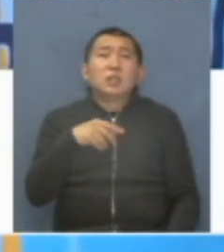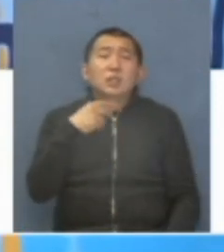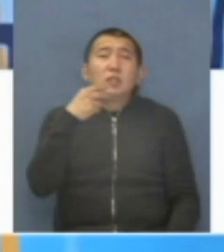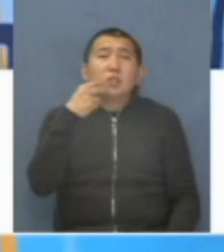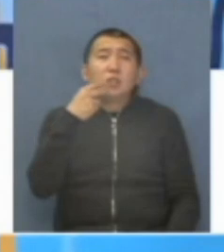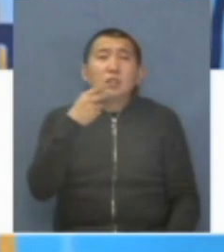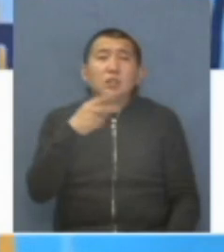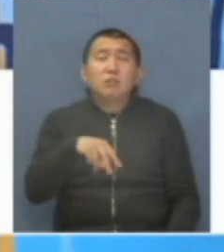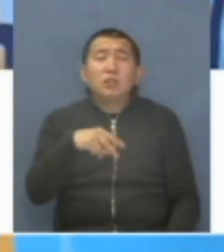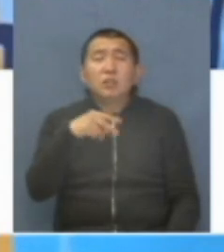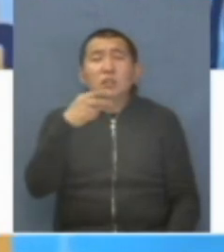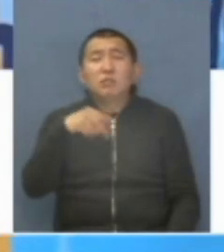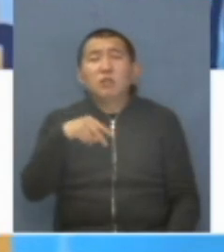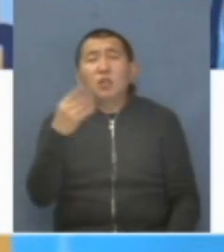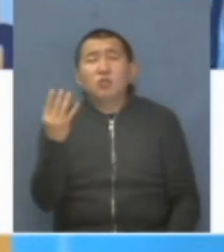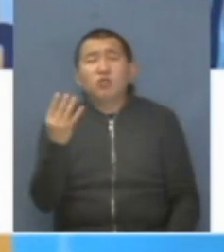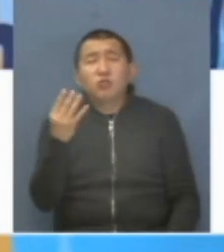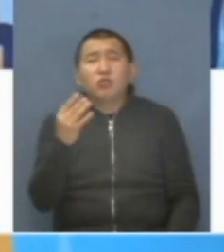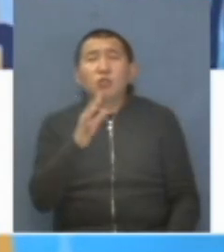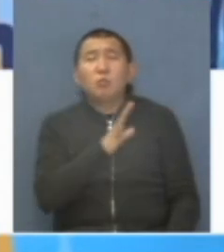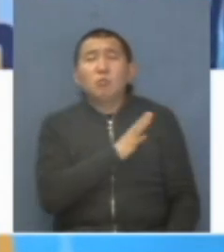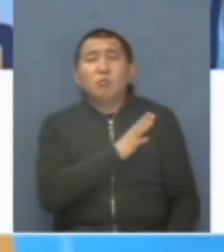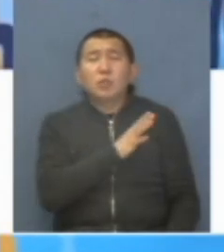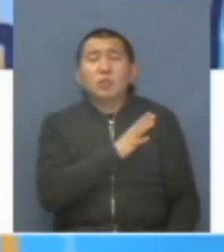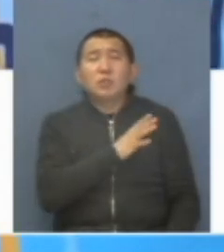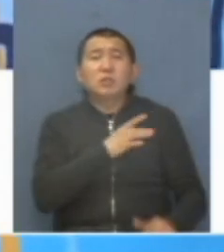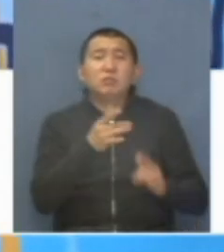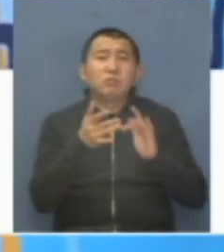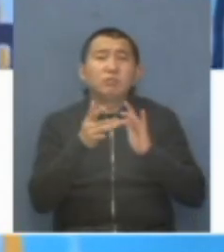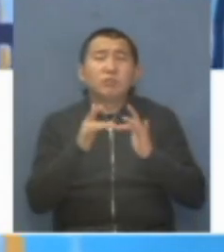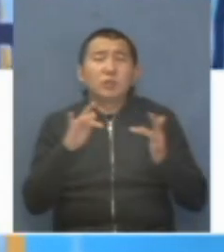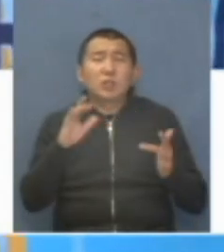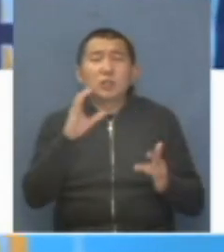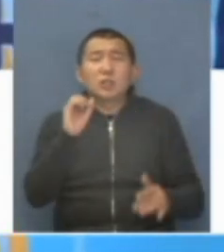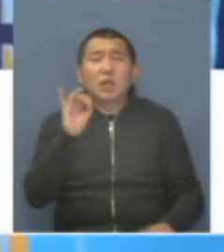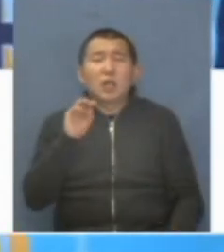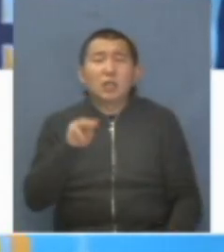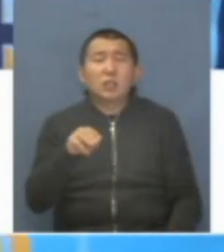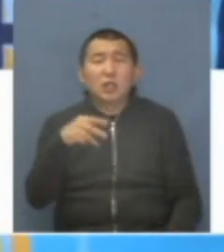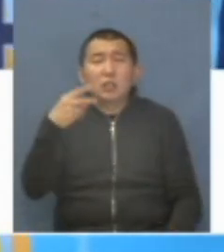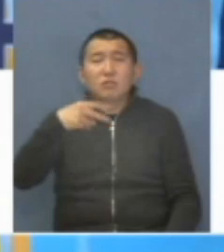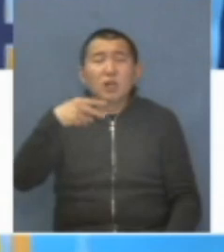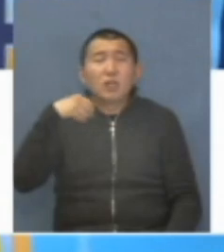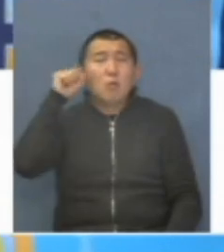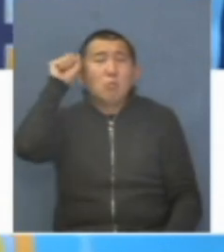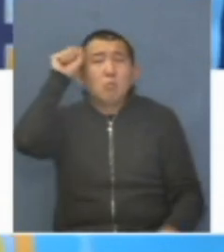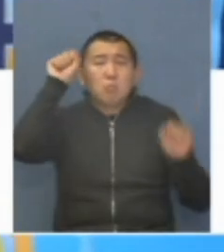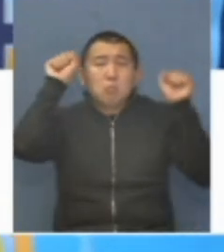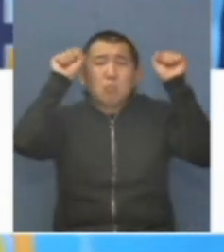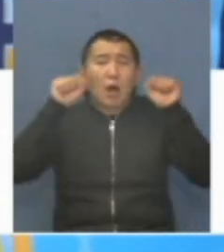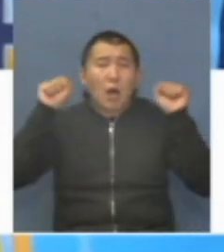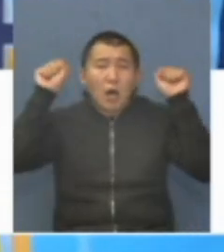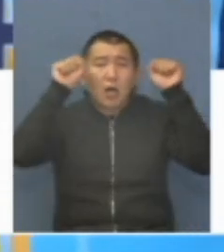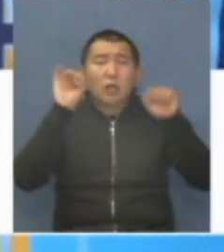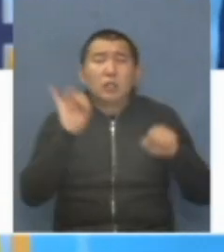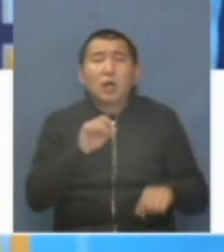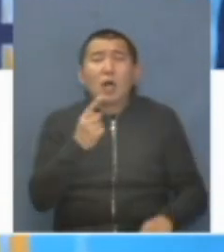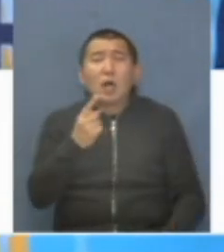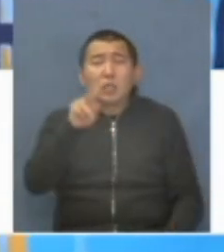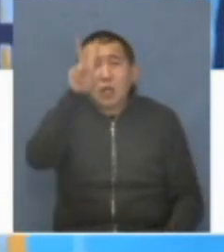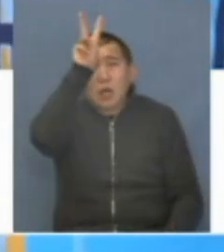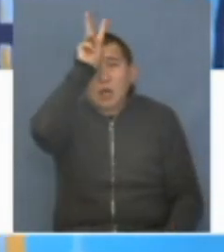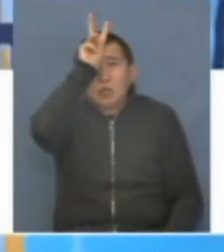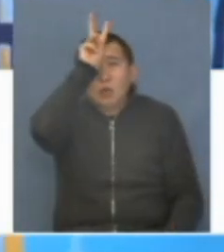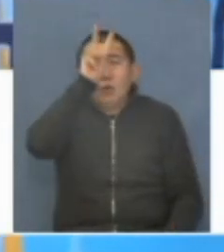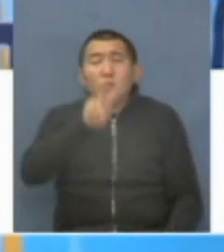2024 KZ было произнесено в жертвоприношение 20 баранов и одного козла.